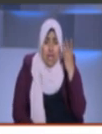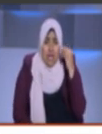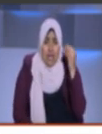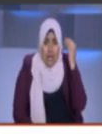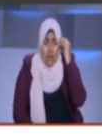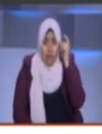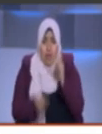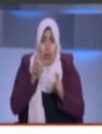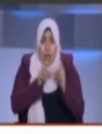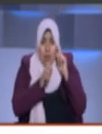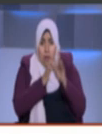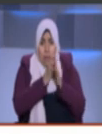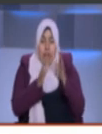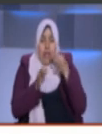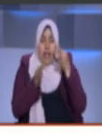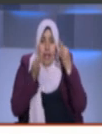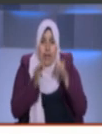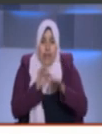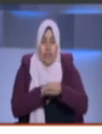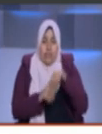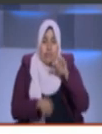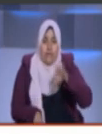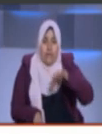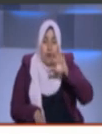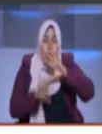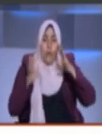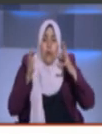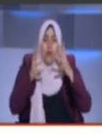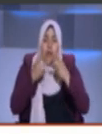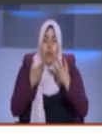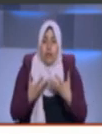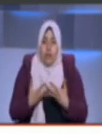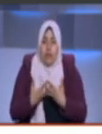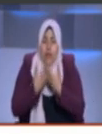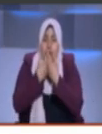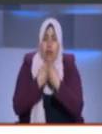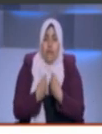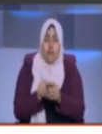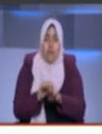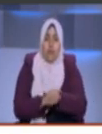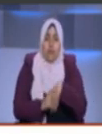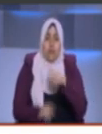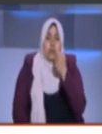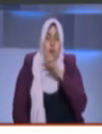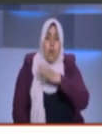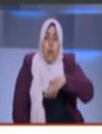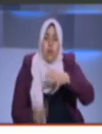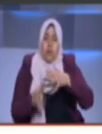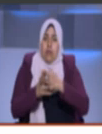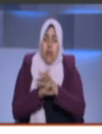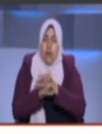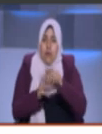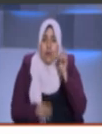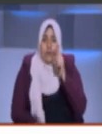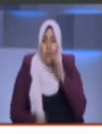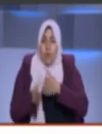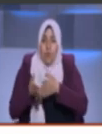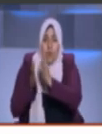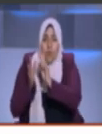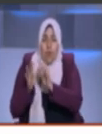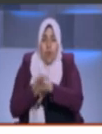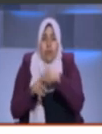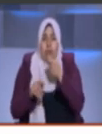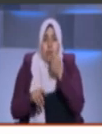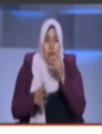العلماء يجب أن يكون هناك تعاون بين الدول في إنتاج لقاح، في إنتاج هذا اللقاح. الآن